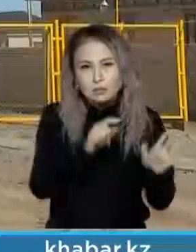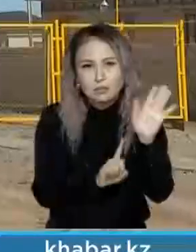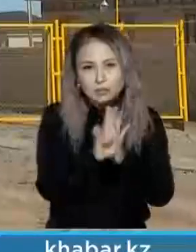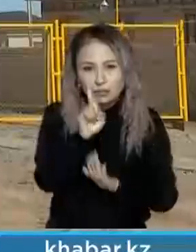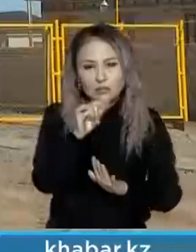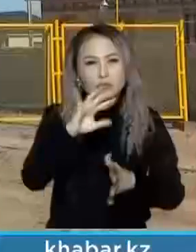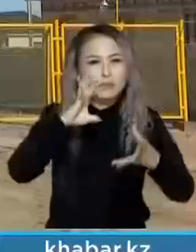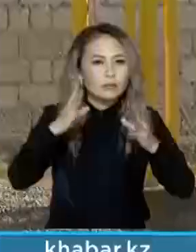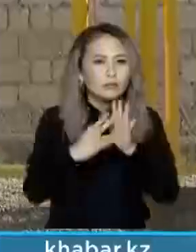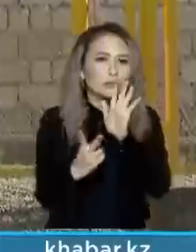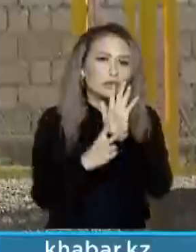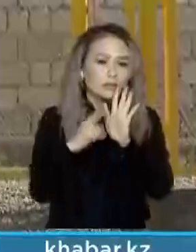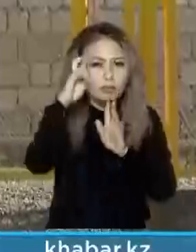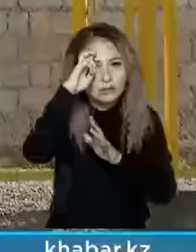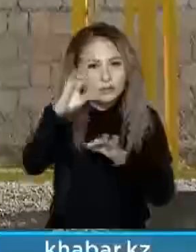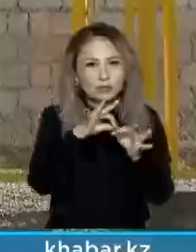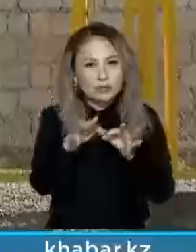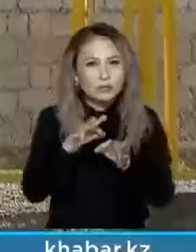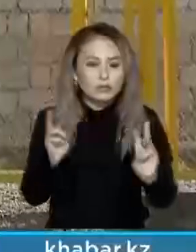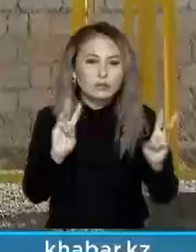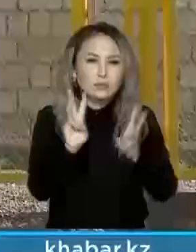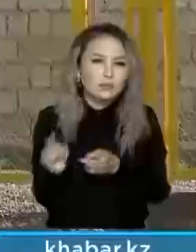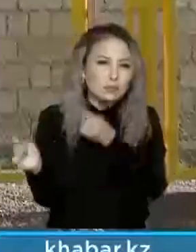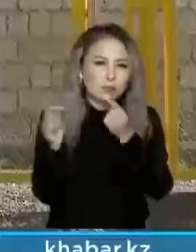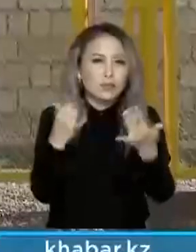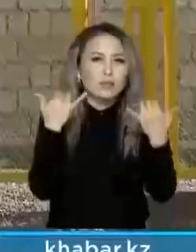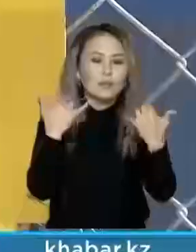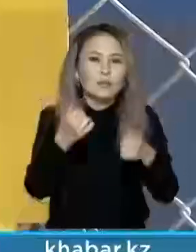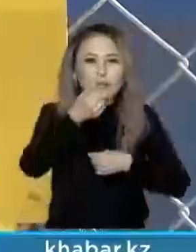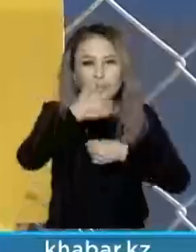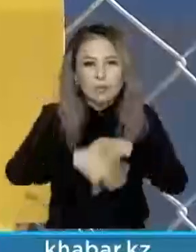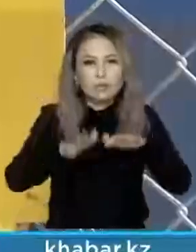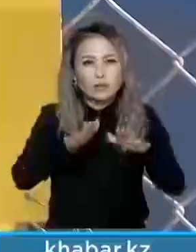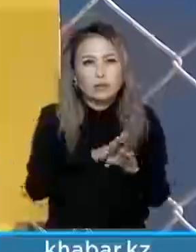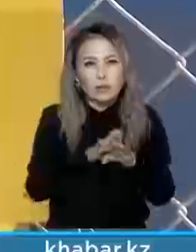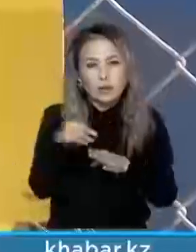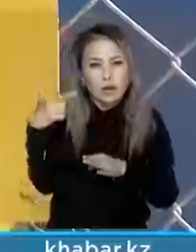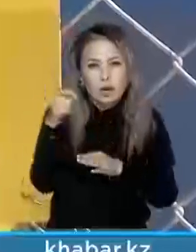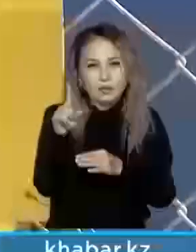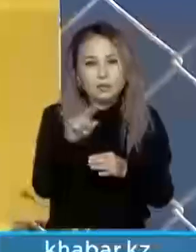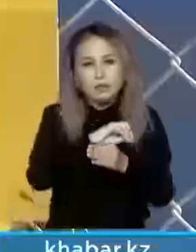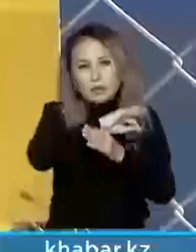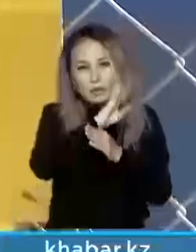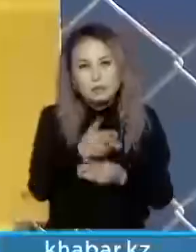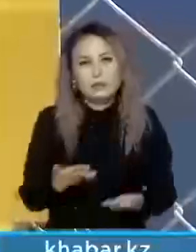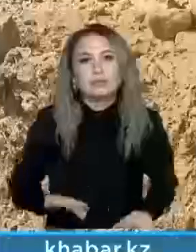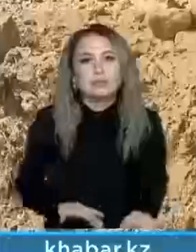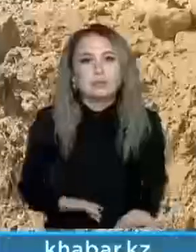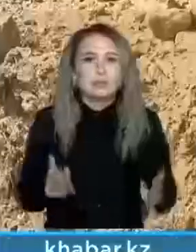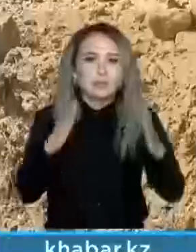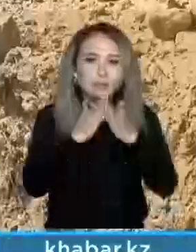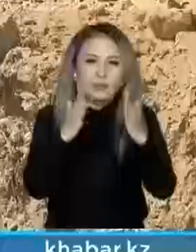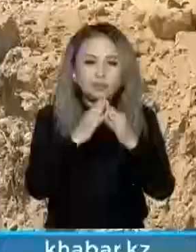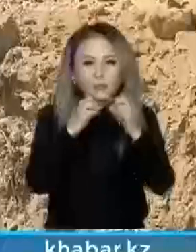жоспарланған. Жоба аясында 7 елді мекенге көгілдір отын жеткізіледі. Бүгінде аудан орталығы толықтай газбен қамтылған. Ақа елді